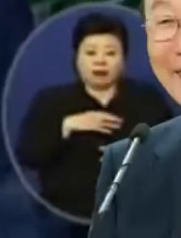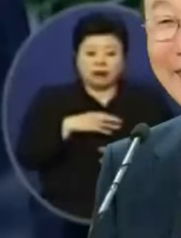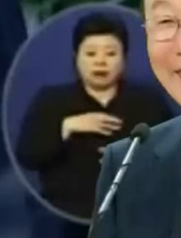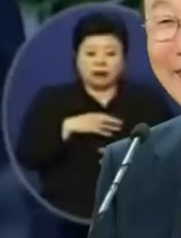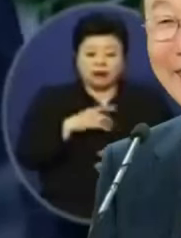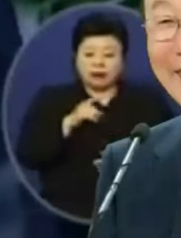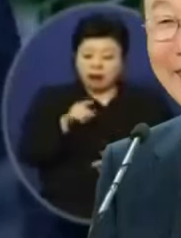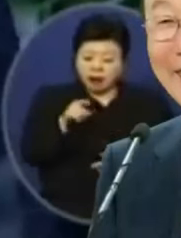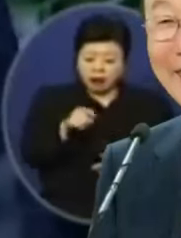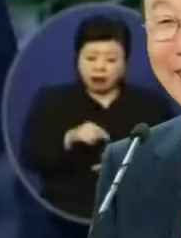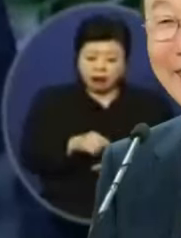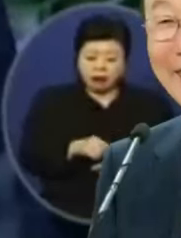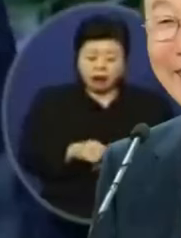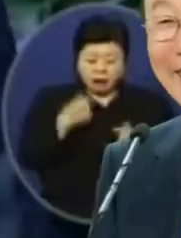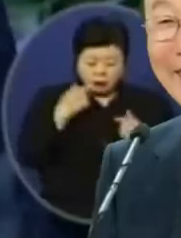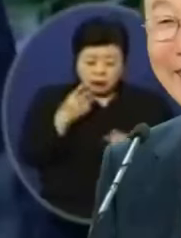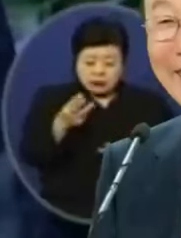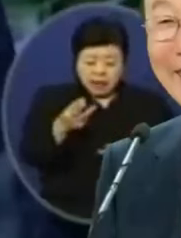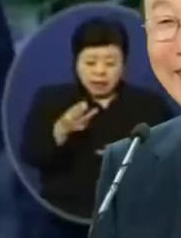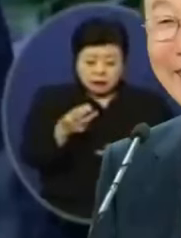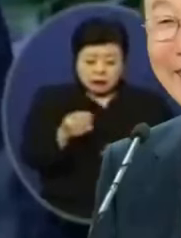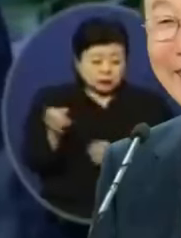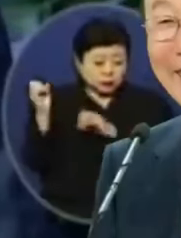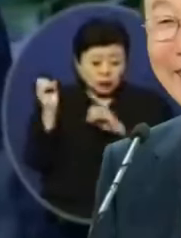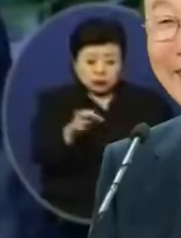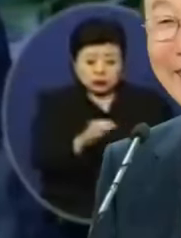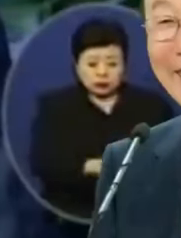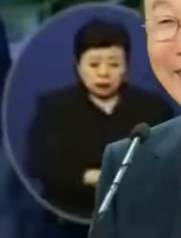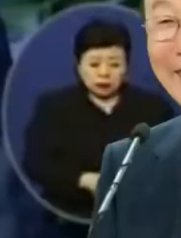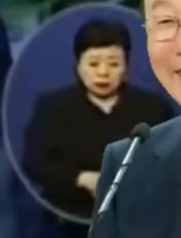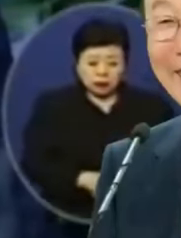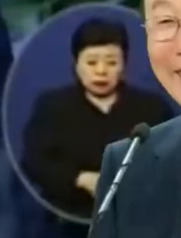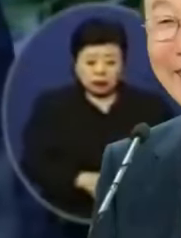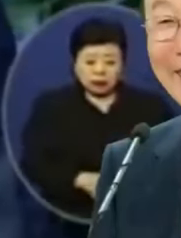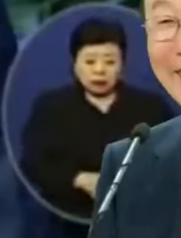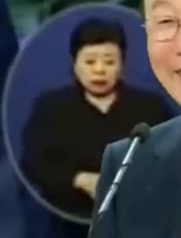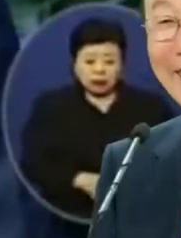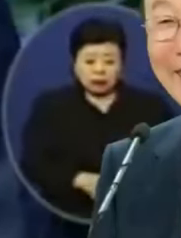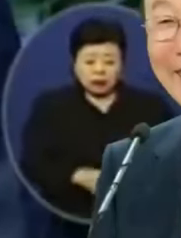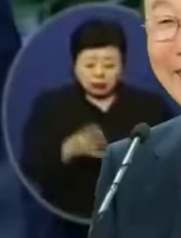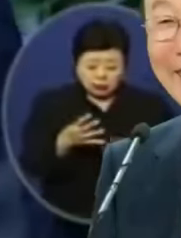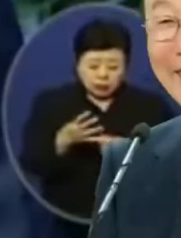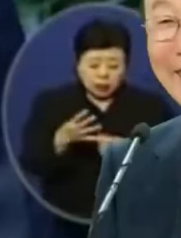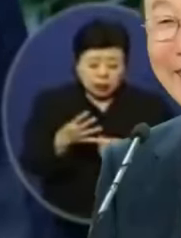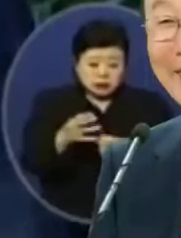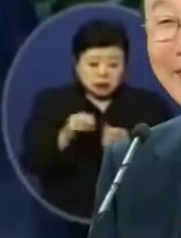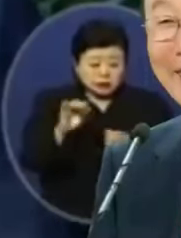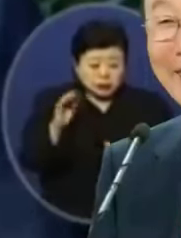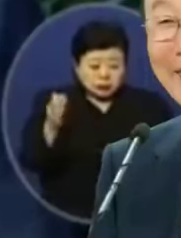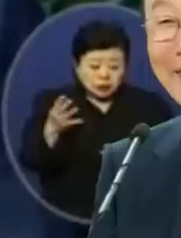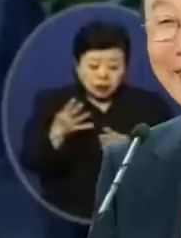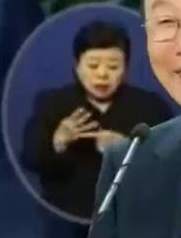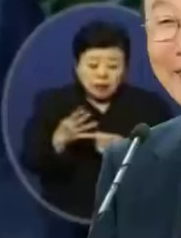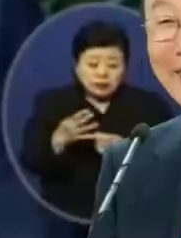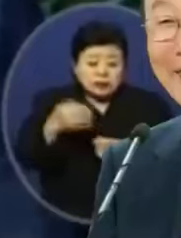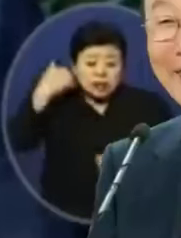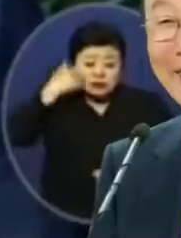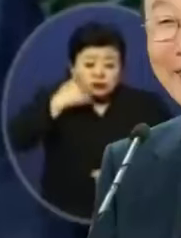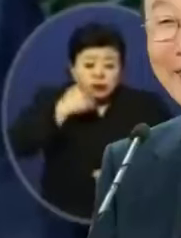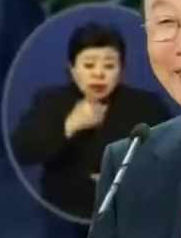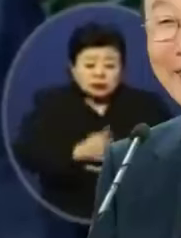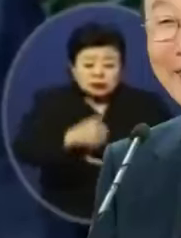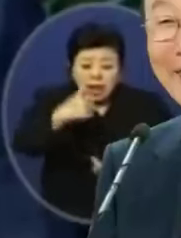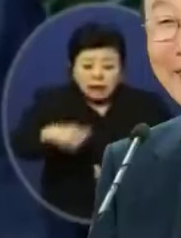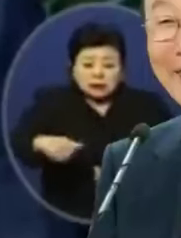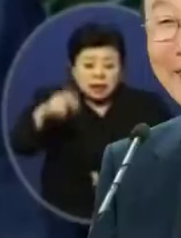여보게들 분명히 세 사람을 던져 넣었지 그렇습니다. 근데 바로 지금 네 사람 아니야. 네 번째 사람은 신의 아들